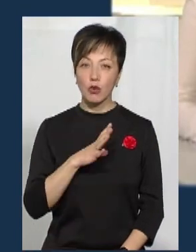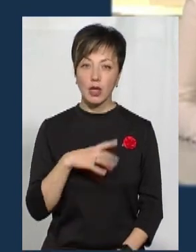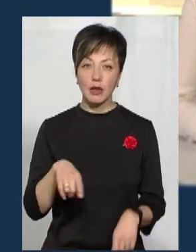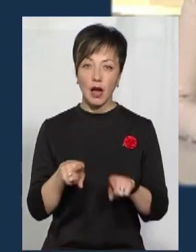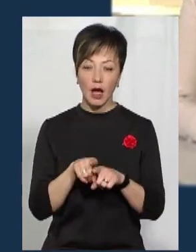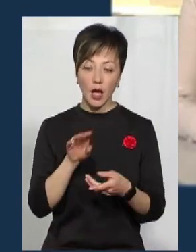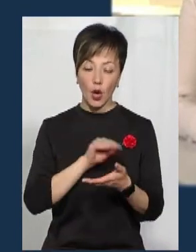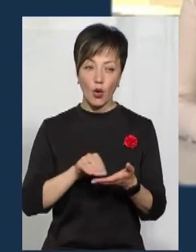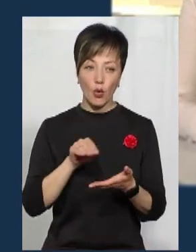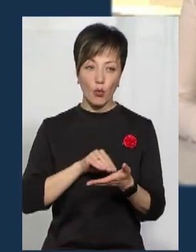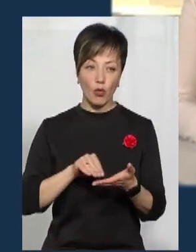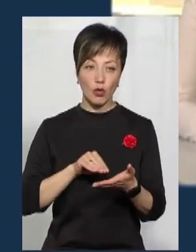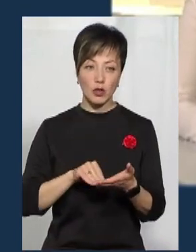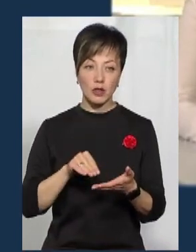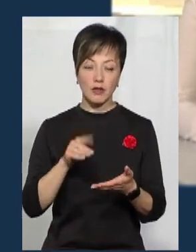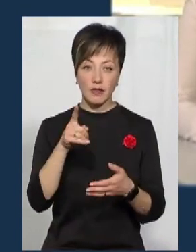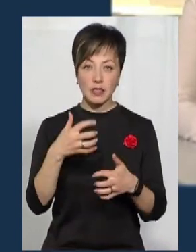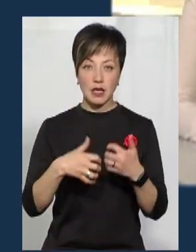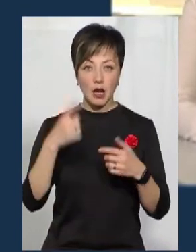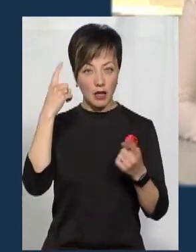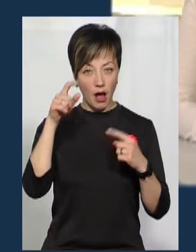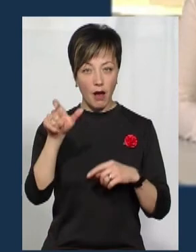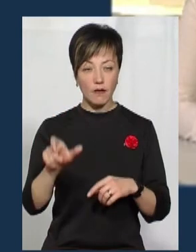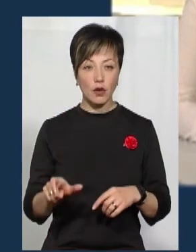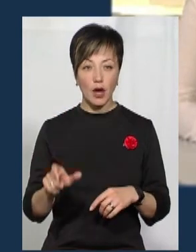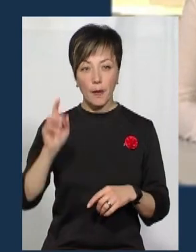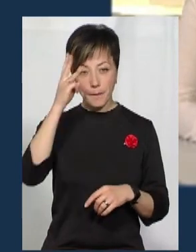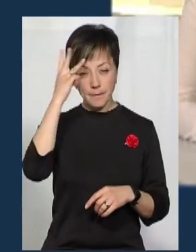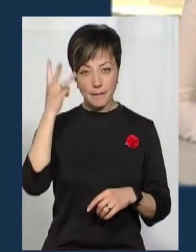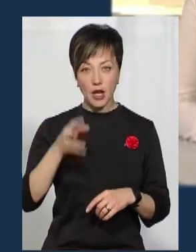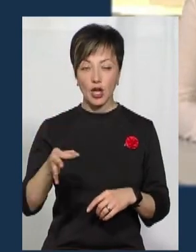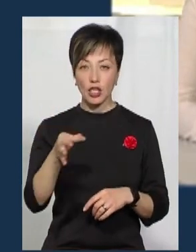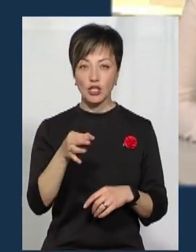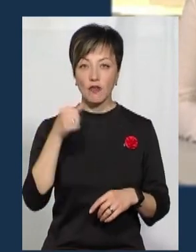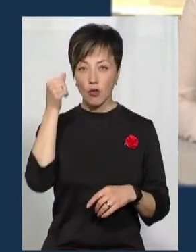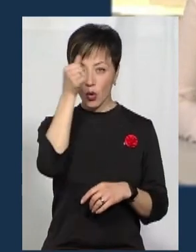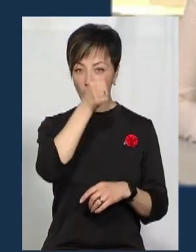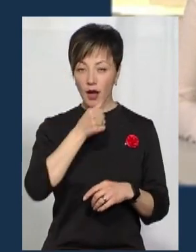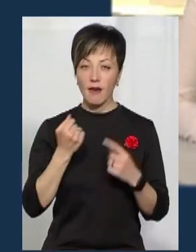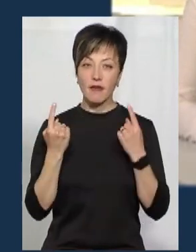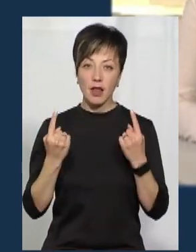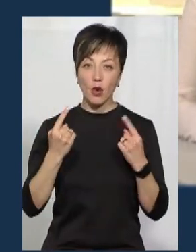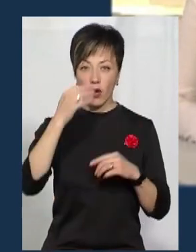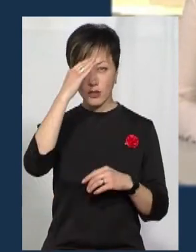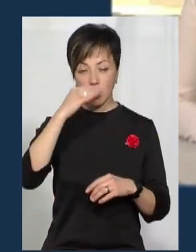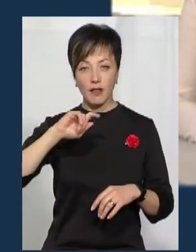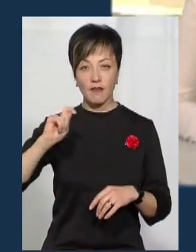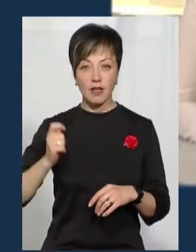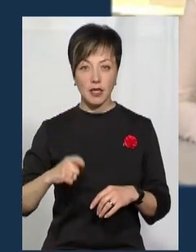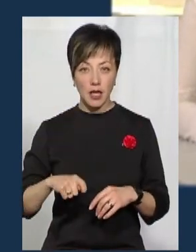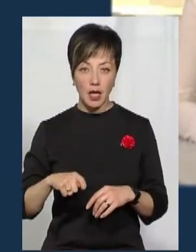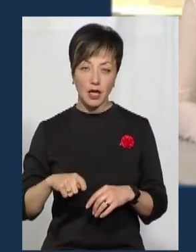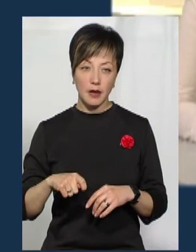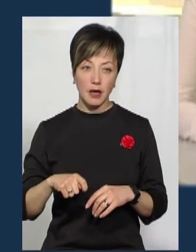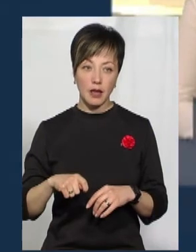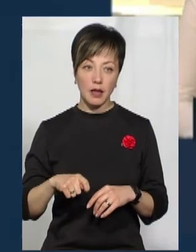наприклад, і ви серед авторів, дослідників. Хмельниччина в роки Великої Вітчизняної війни або Поділля